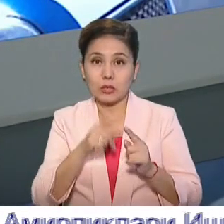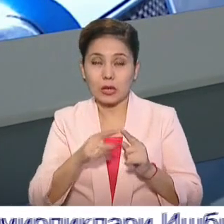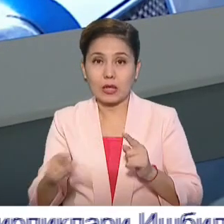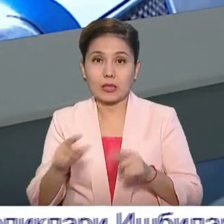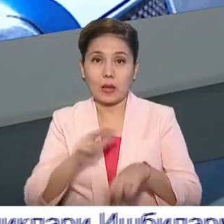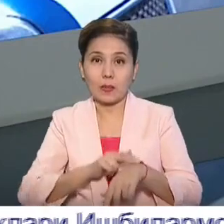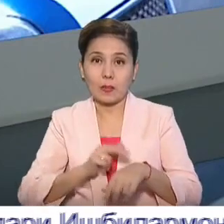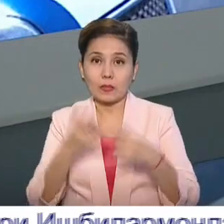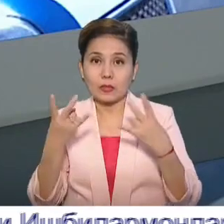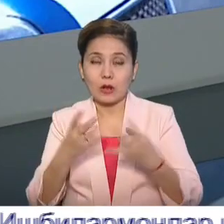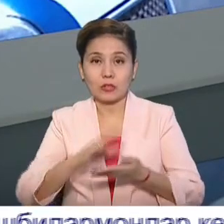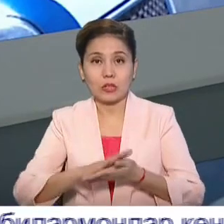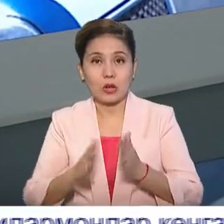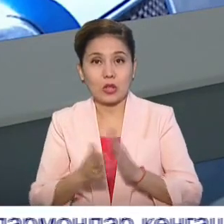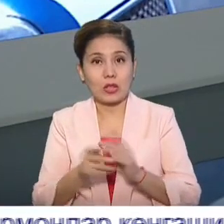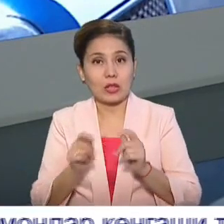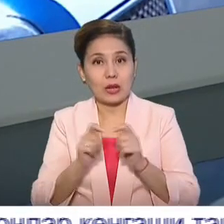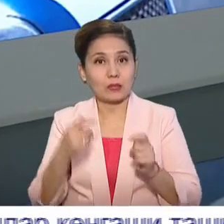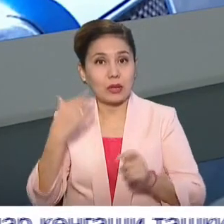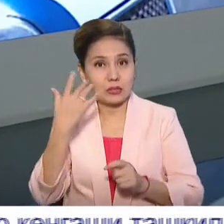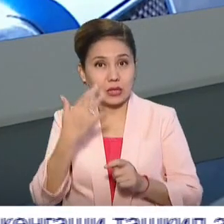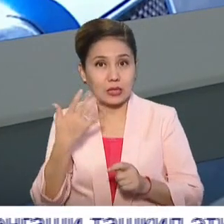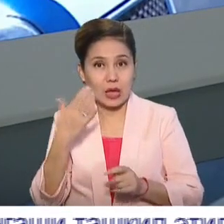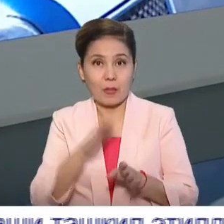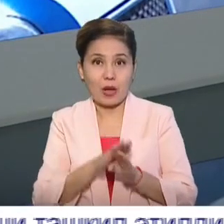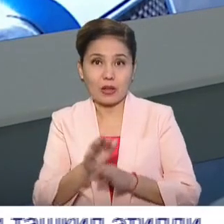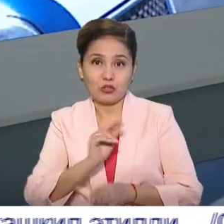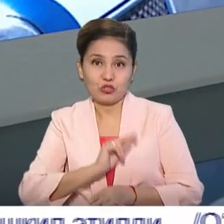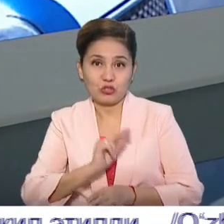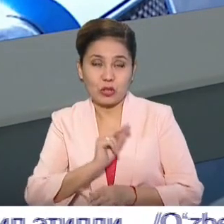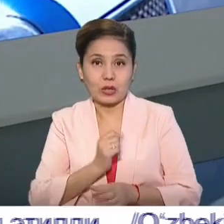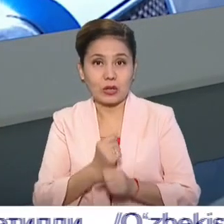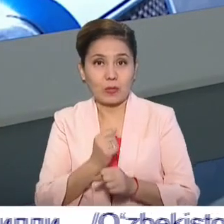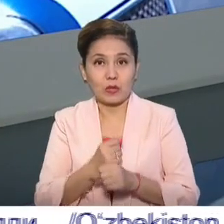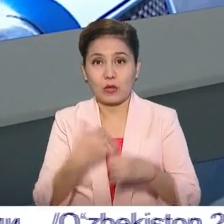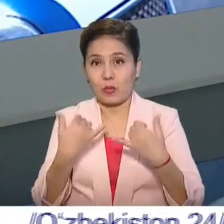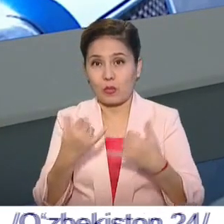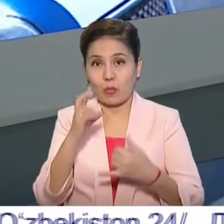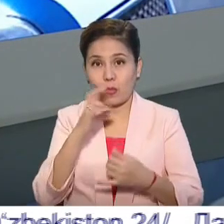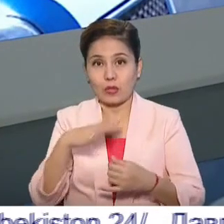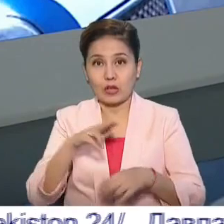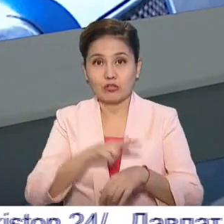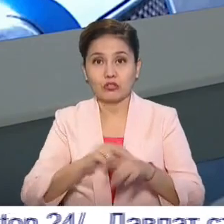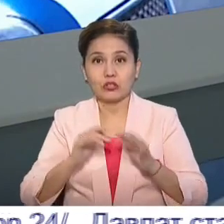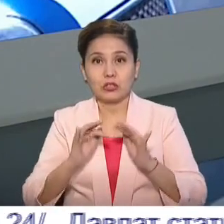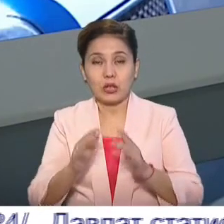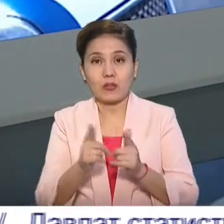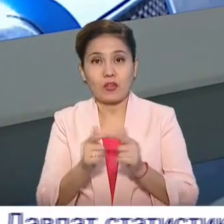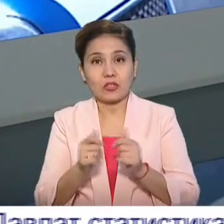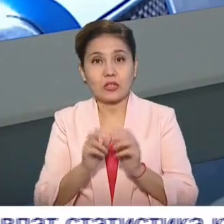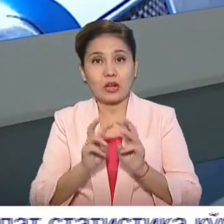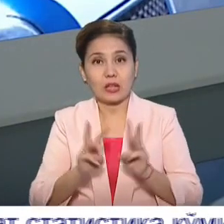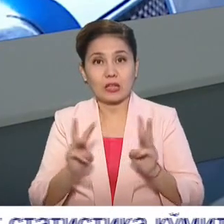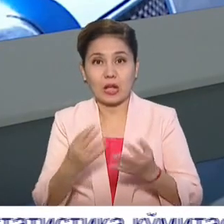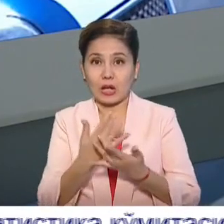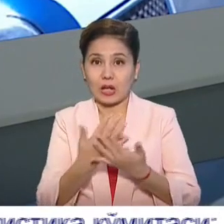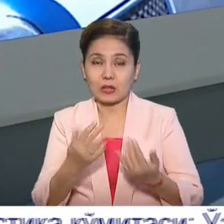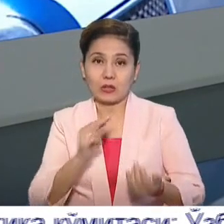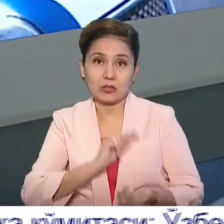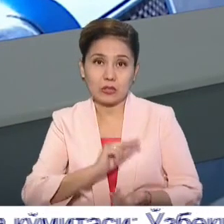mas'ul xodimlarga zarur sharoitlar yaratish maqsadida amaliy ishlar qilinmoqda. Bugun poytaxtimizda Ichki ishlar vazirligining qator xizmat